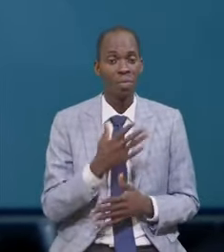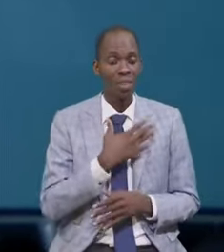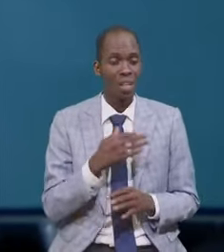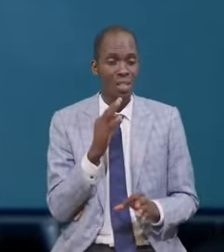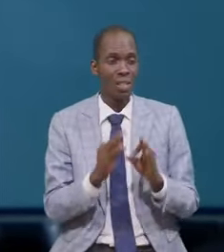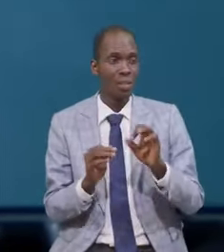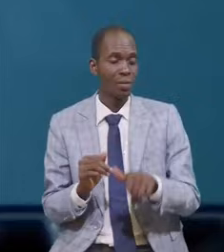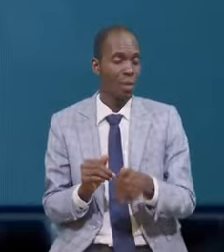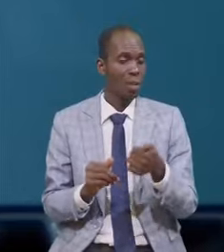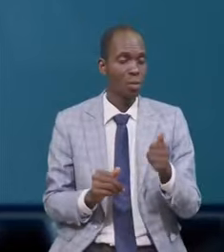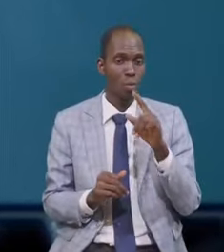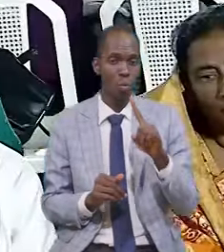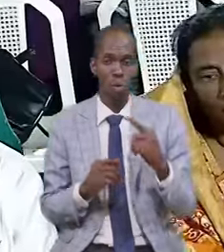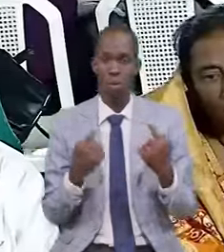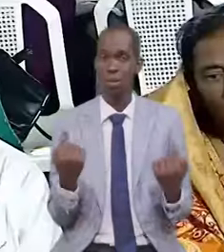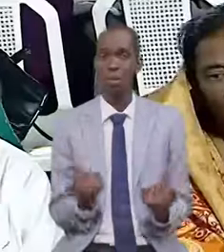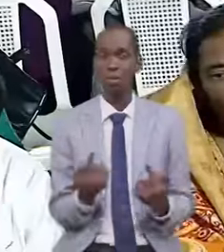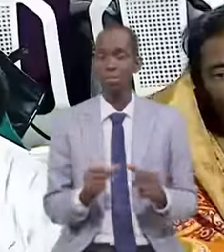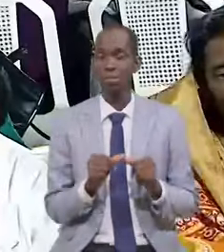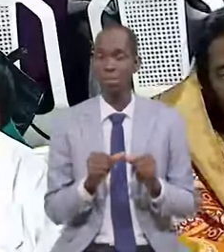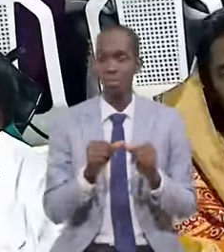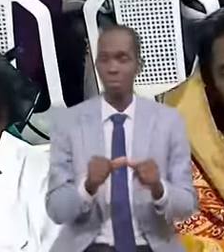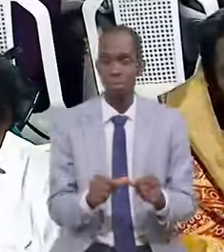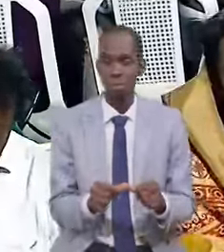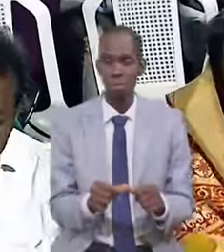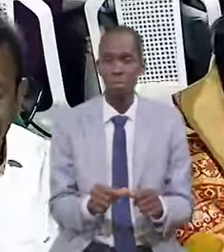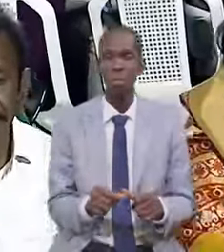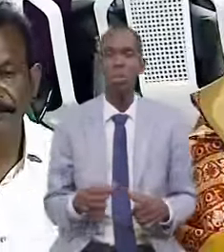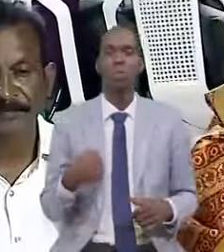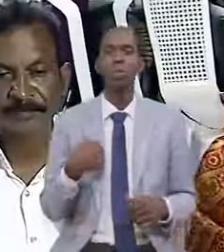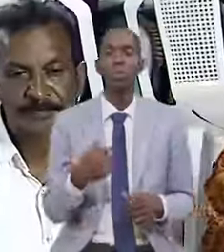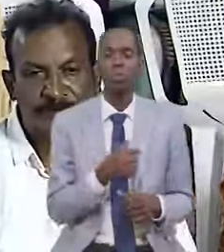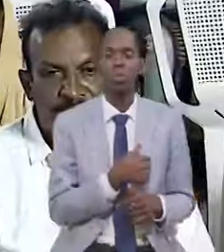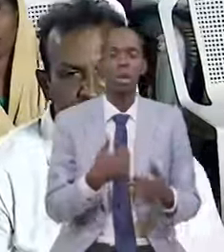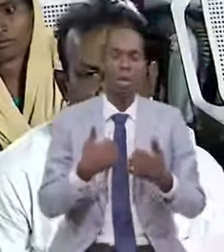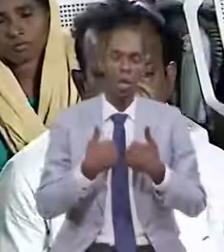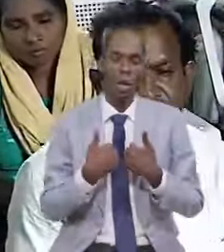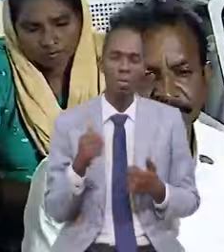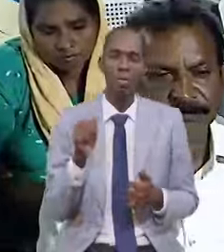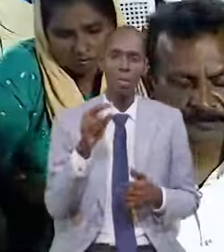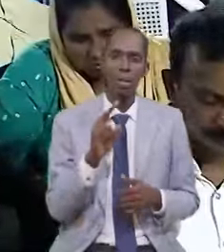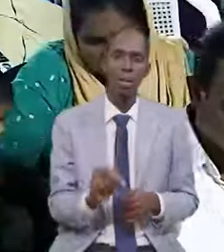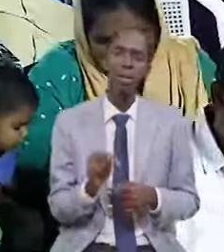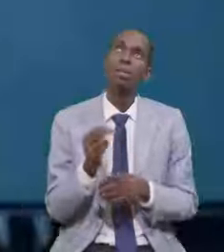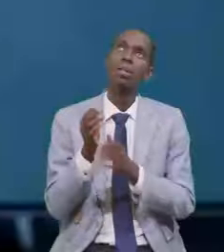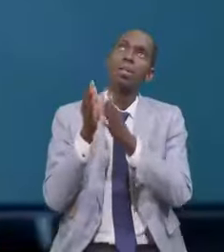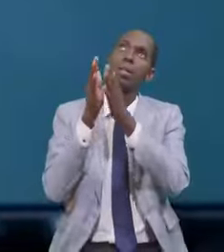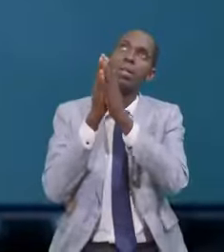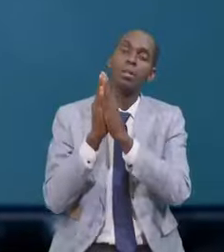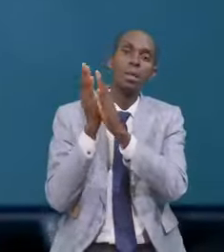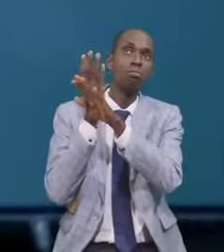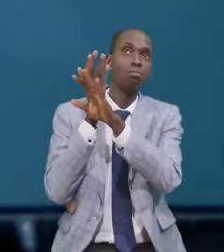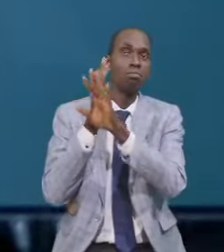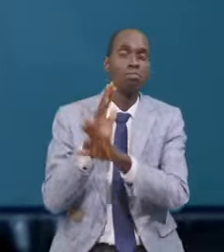man sin. ఏ వ్యక్తైనా పాపం చేస్తే. We have an advocate. మనకు ఒక న్యాయవాది